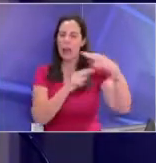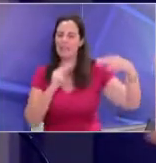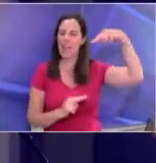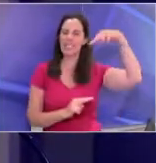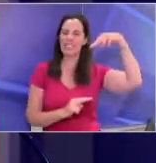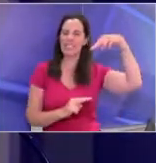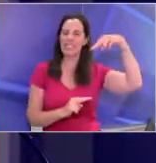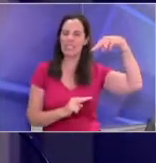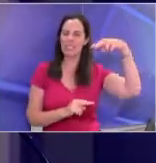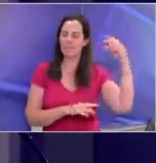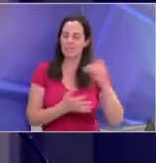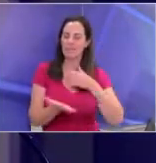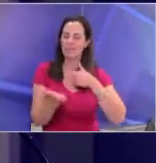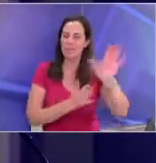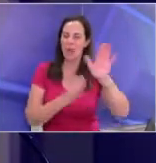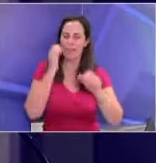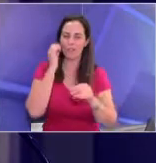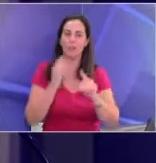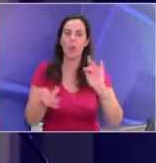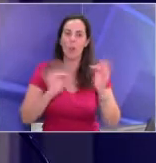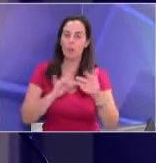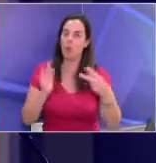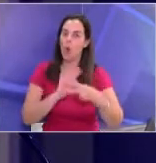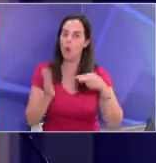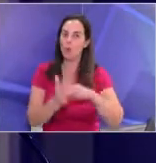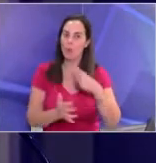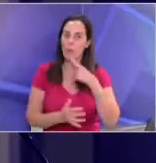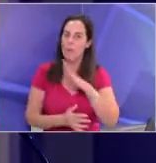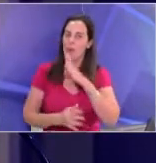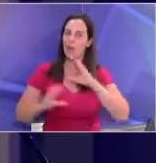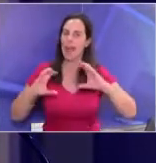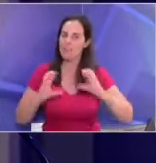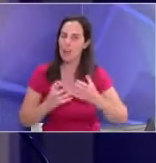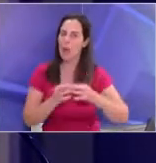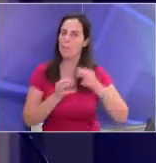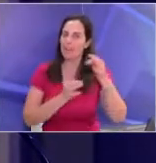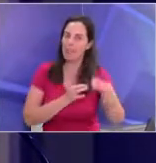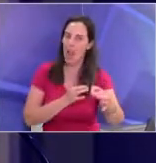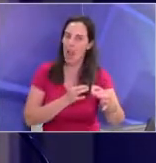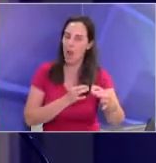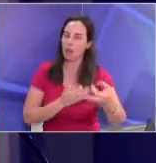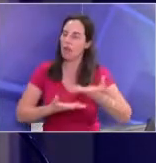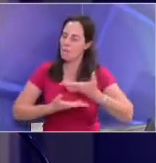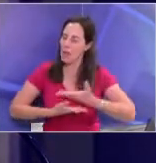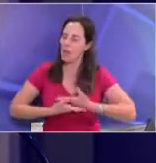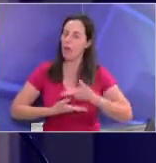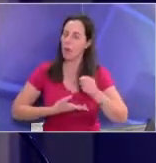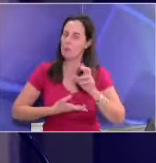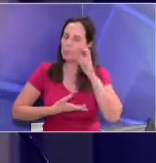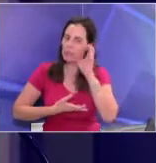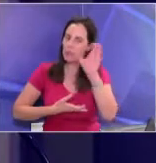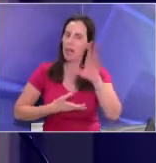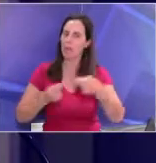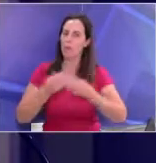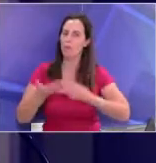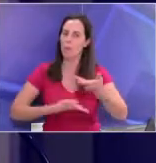המתנסית, נזרקות ומסורבות, לעומתן תוכניות שמדברות על בעיות חברתיות פריפריאליות, מקבלות רייטינג, גם